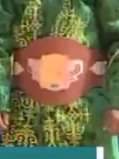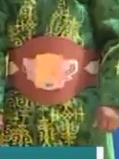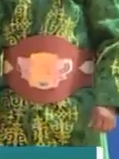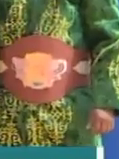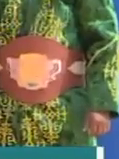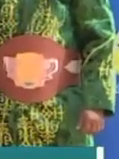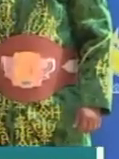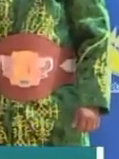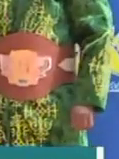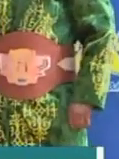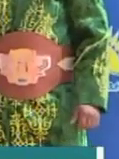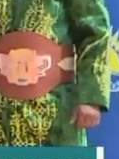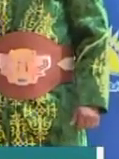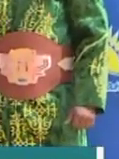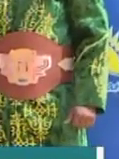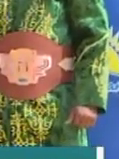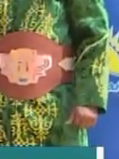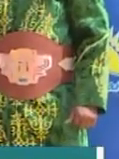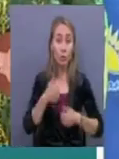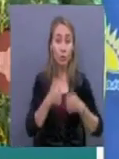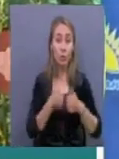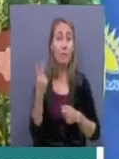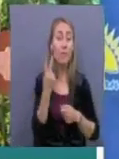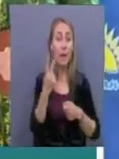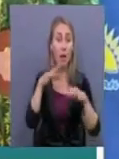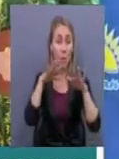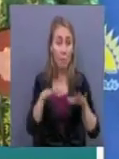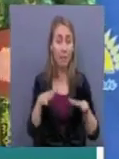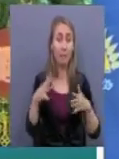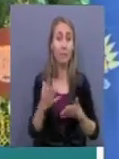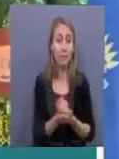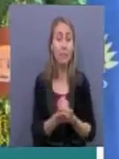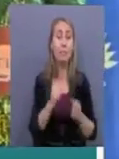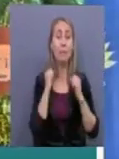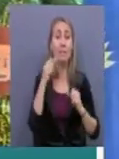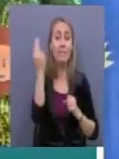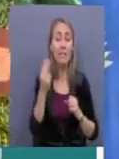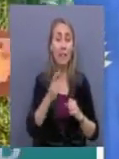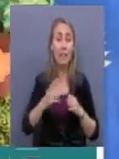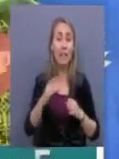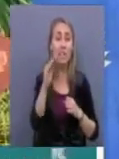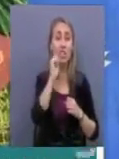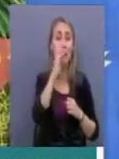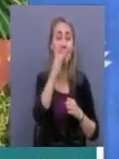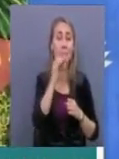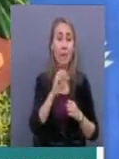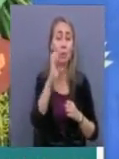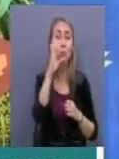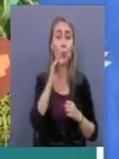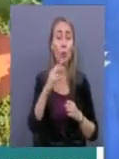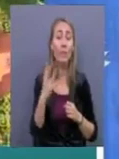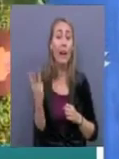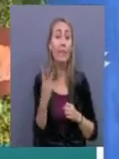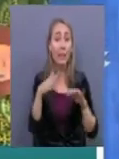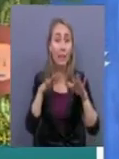бар. Тартысты өткен белдесулер барысында екінші орынды Целиноград ауданының спортшысы Жәнібек Сұлтан, үшінші орынды Ерейментау ауданынан келген балуан